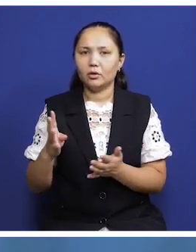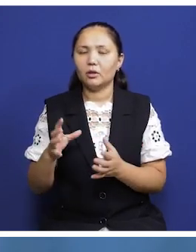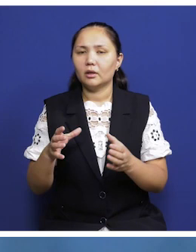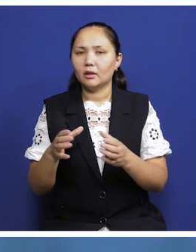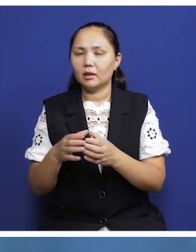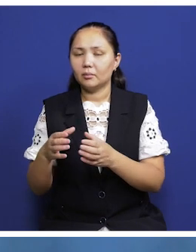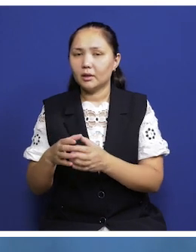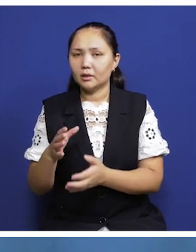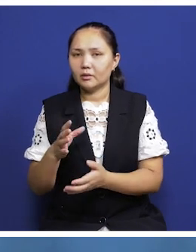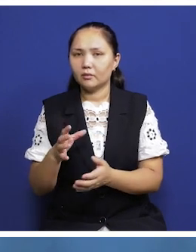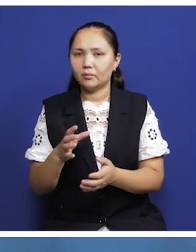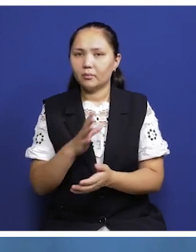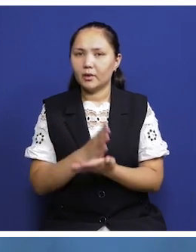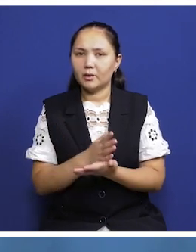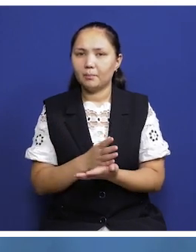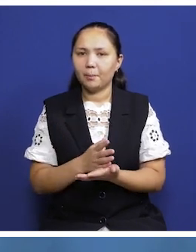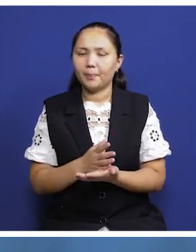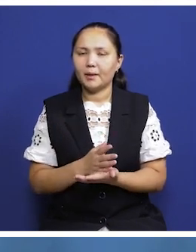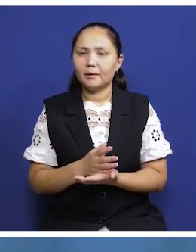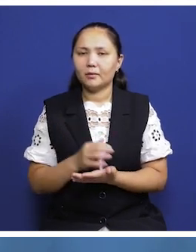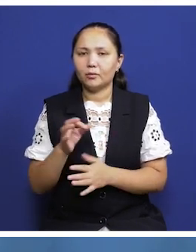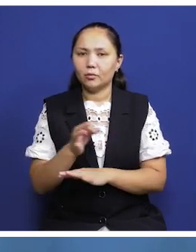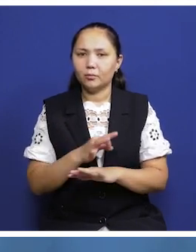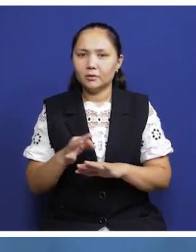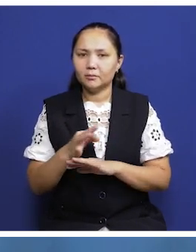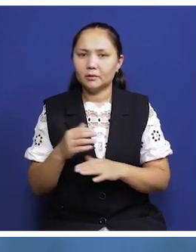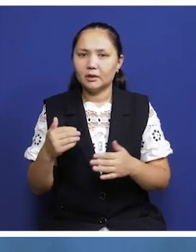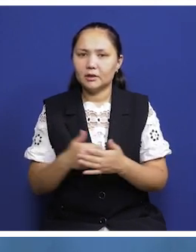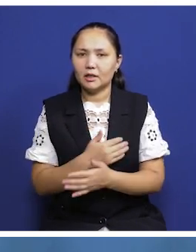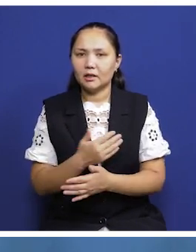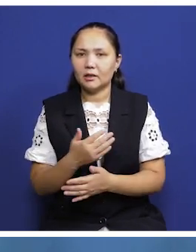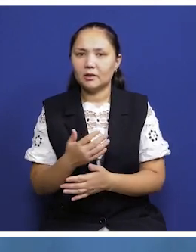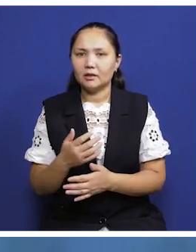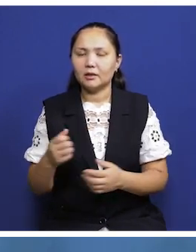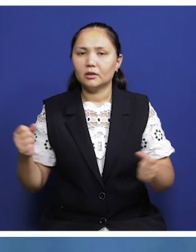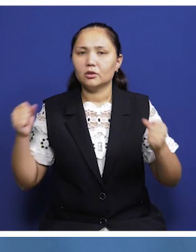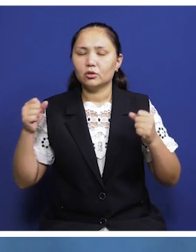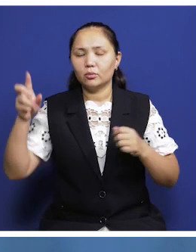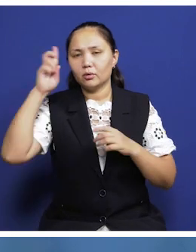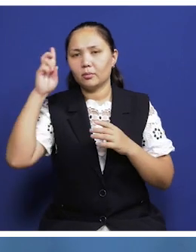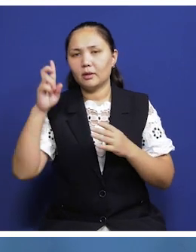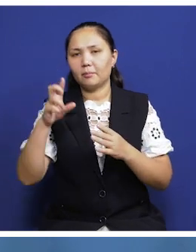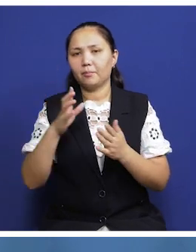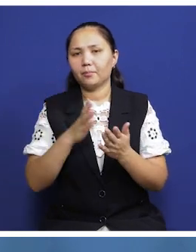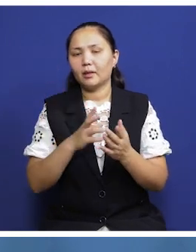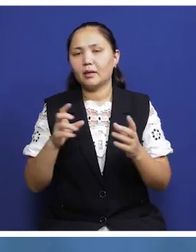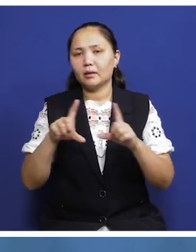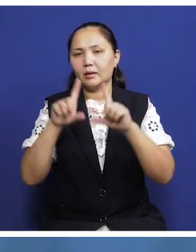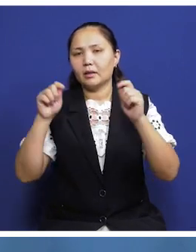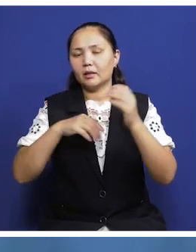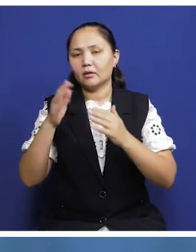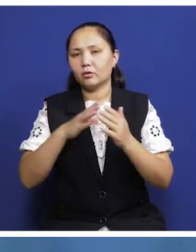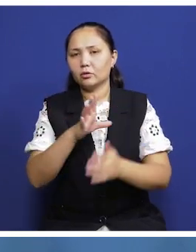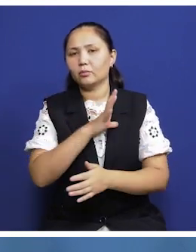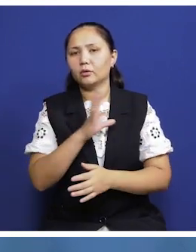отыр. Соңғы 5 жылда ауданымызда жаңа мәдени, бұқаралық спорт, білім және инфрақұрылымдар нысандары салынды.